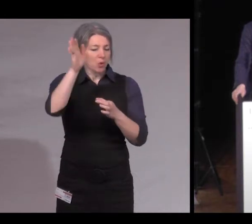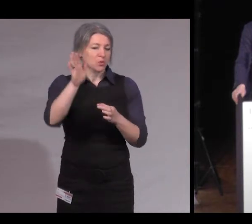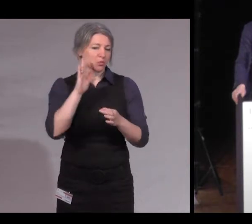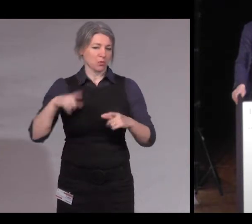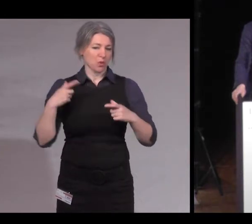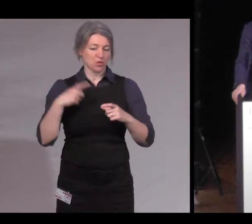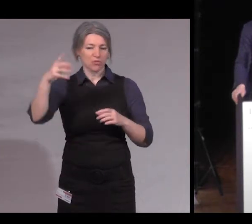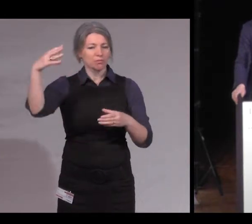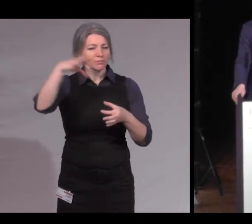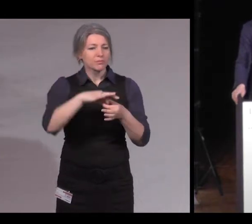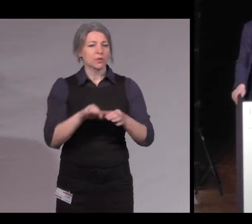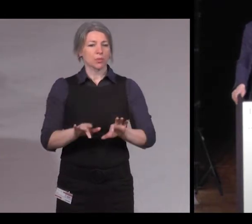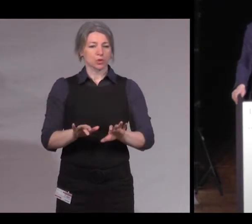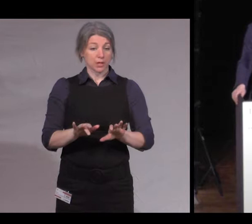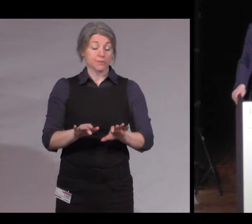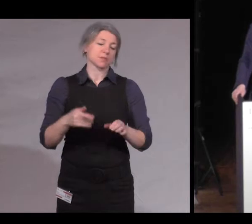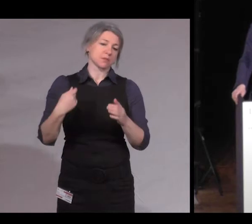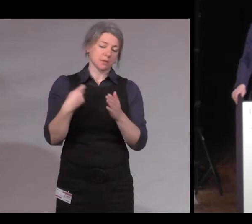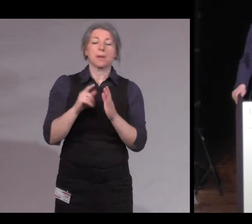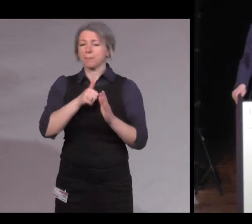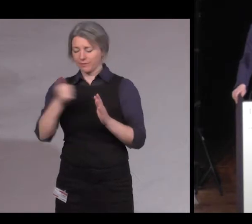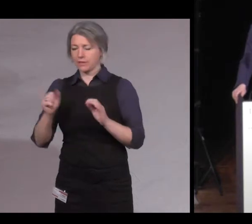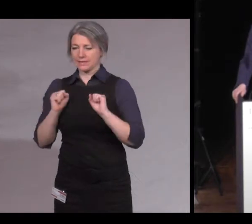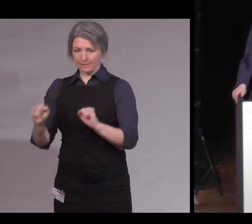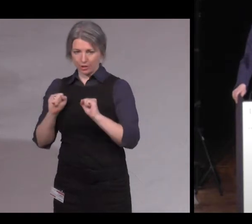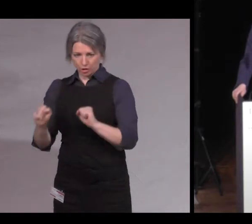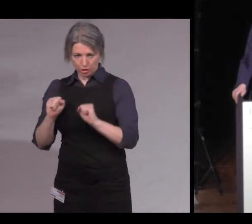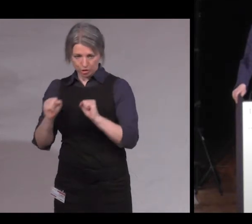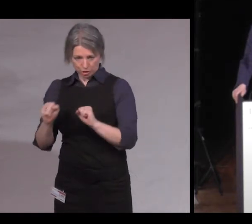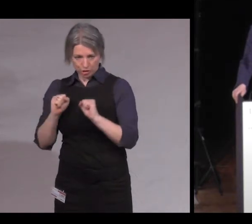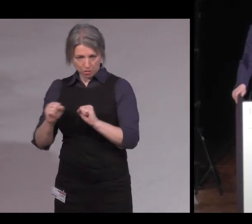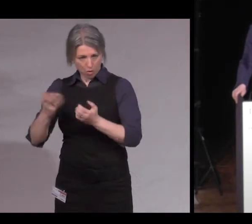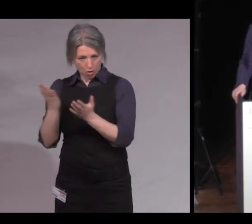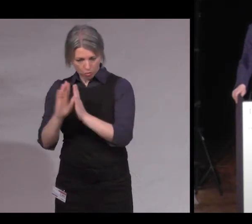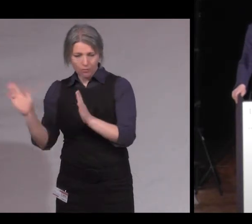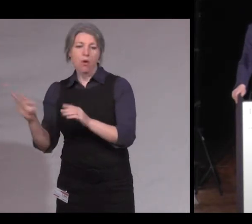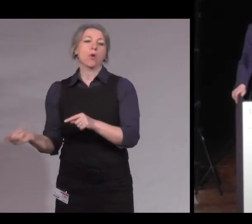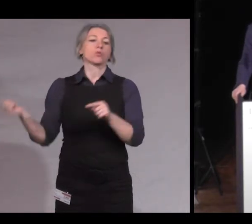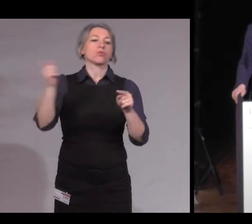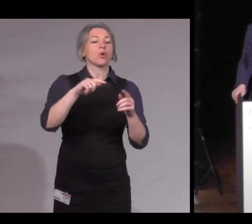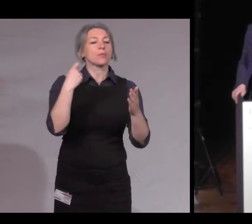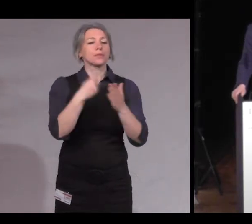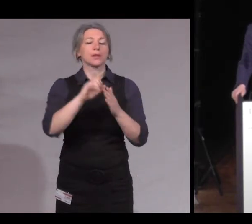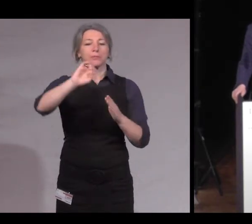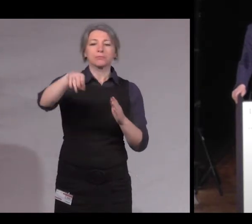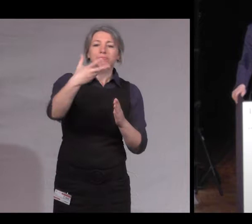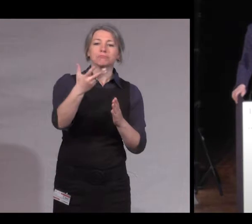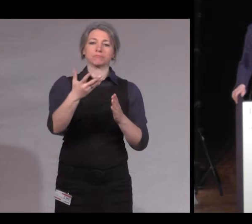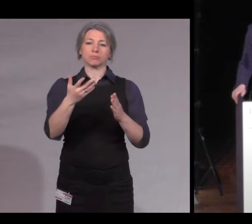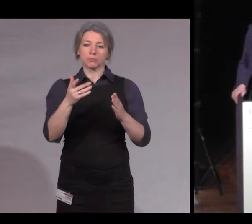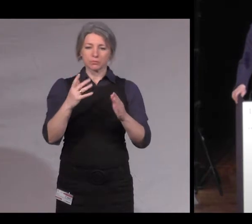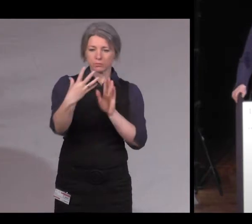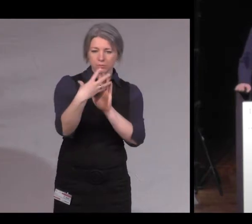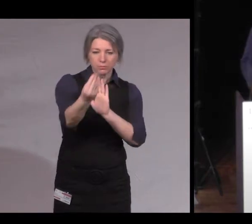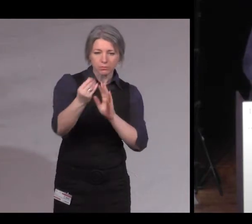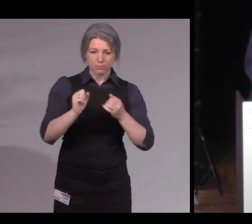na počítač, kdy necvičíme s pacientem fyzicky, ale pacient si cvičí avatara, v podstatě svůj obraz v